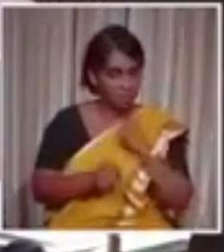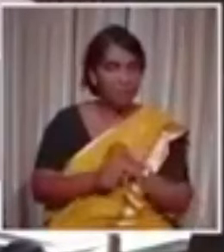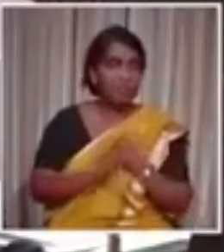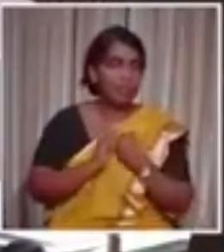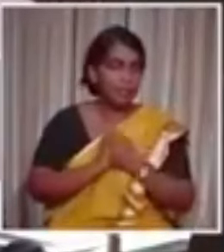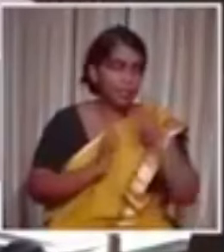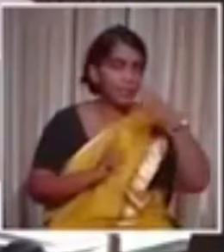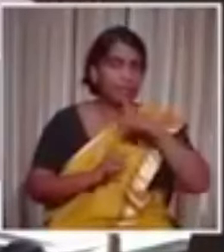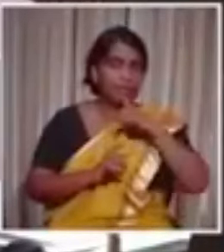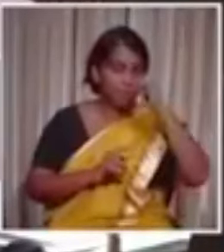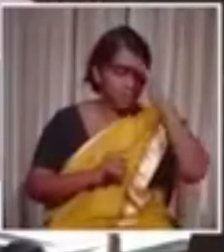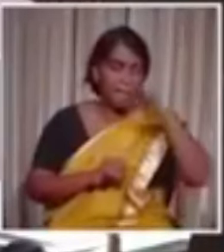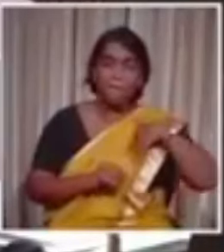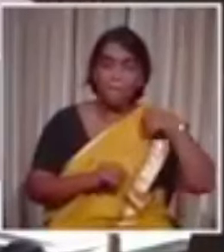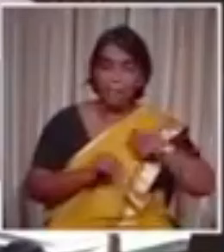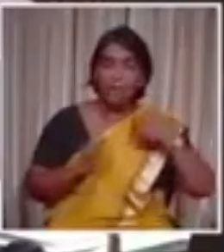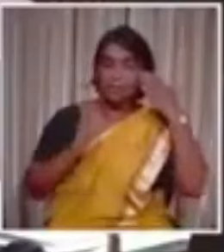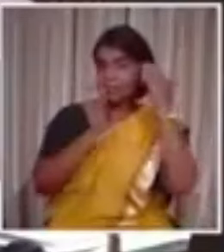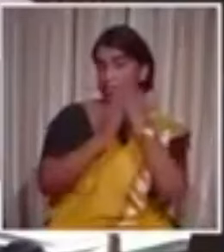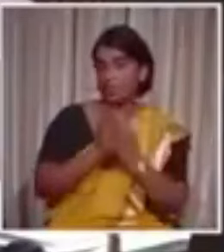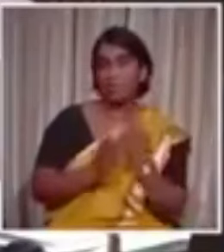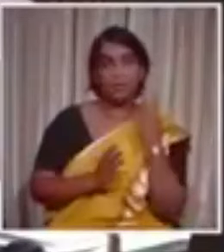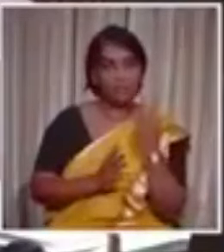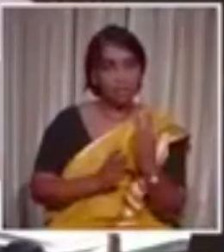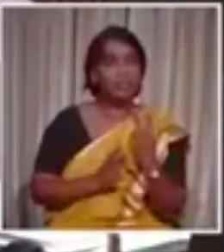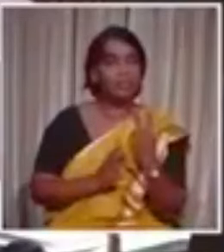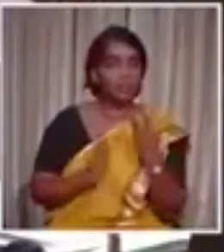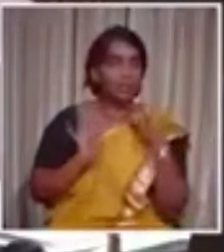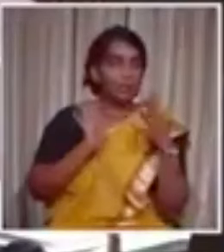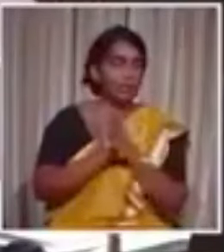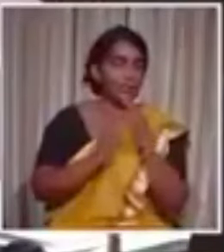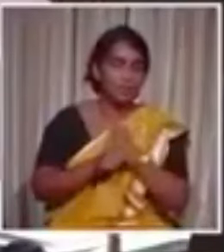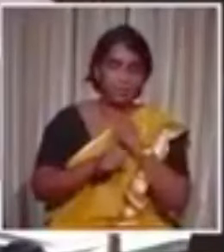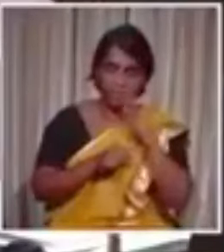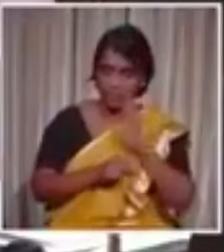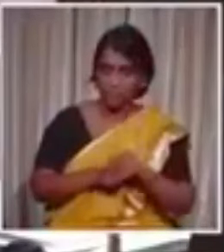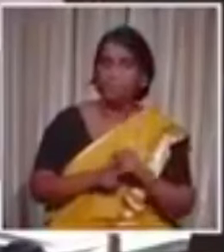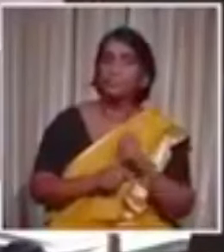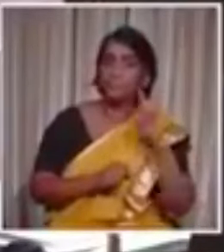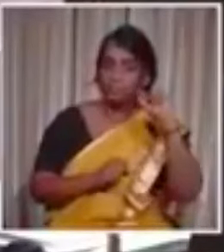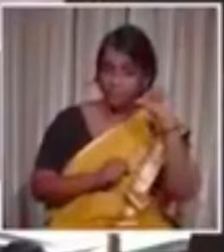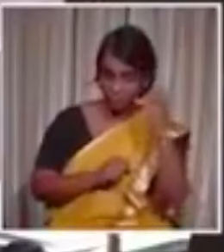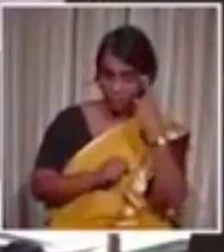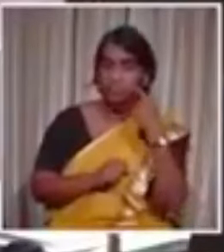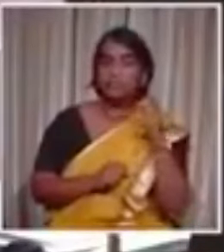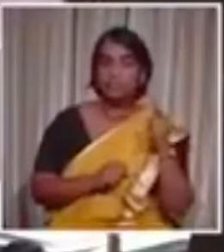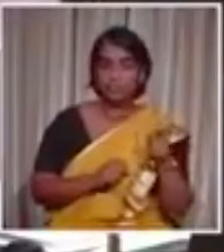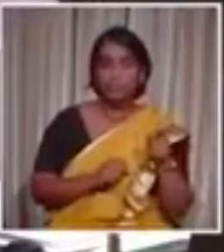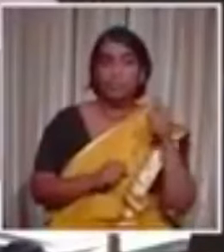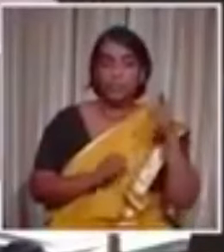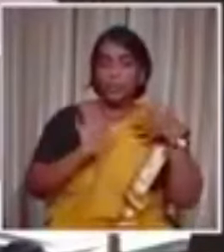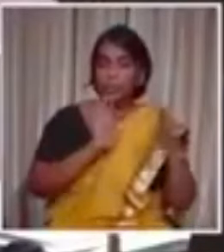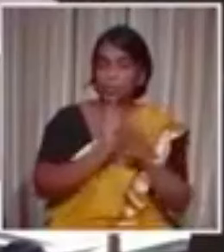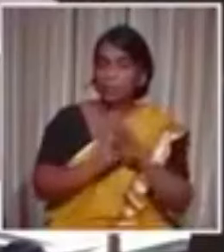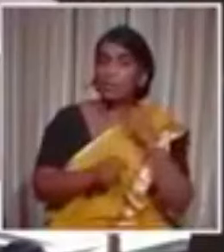නියෝජ්‍ය කතානායකතුමනි ප්‍රධාන කරුණු දෙකක් ගැබ්වී තිබෙනවා. ඒ සාධාරණ සර්වපාක්ෂික ආණ්ඩුවක් නෝ. පළවෙනි එක තමයි එම